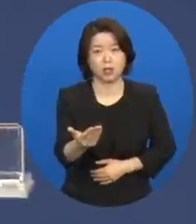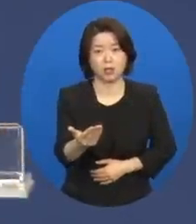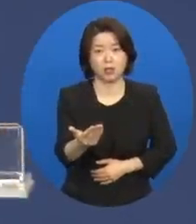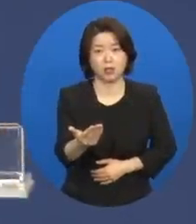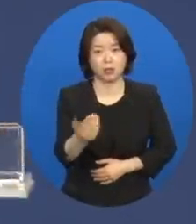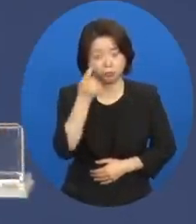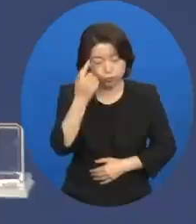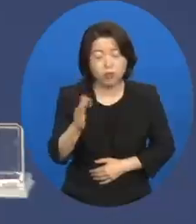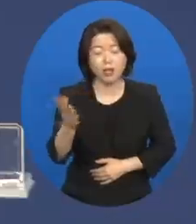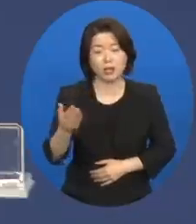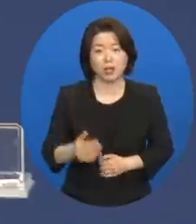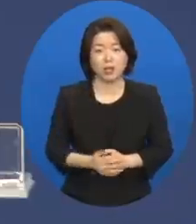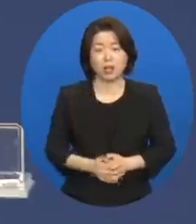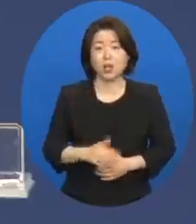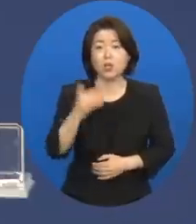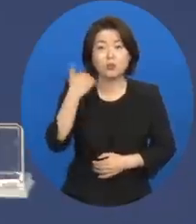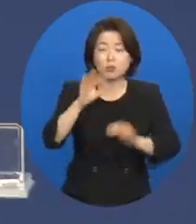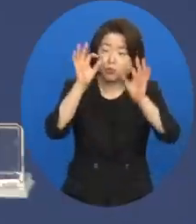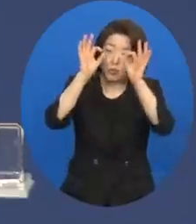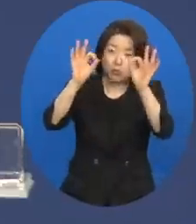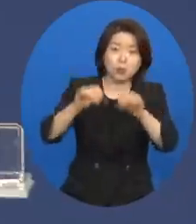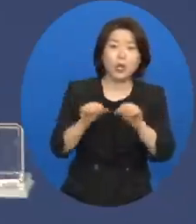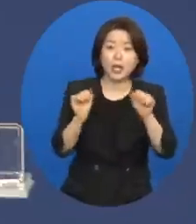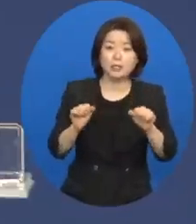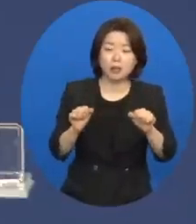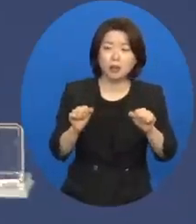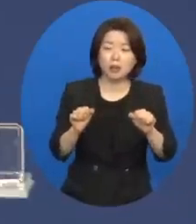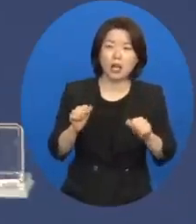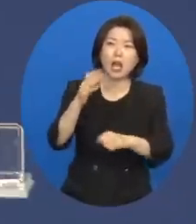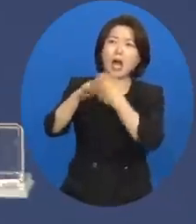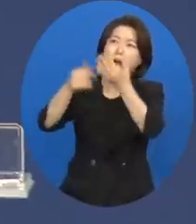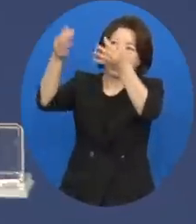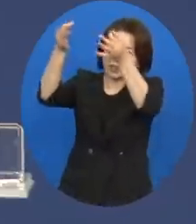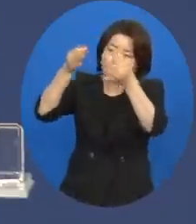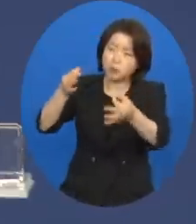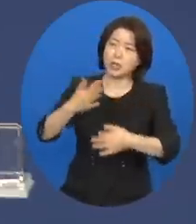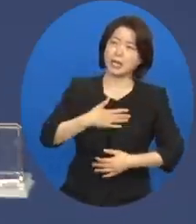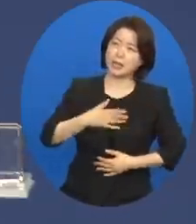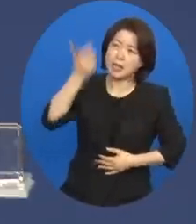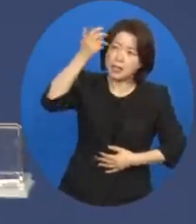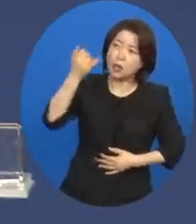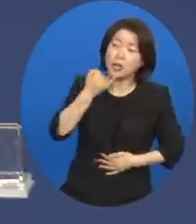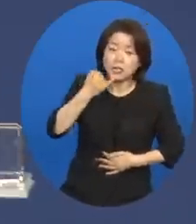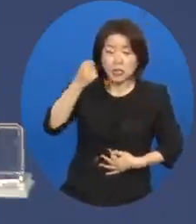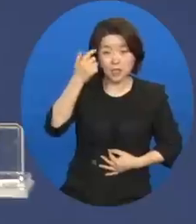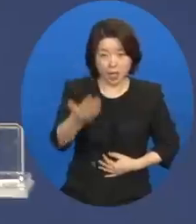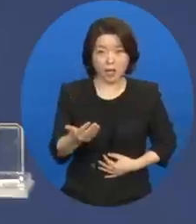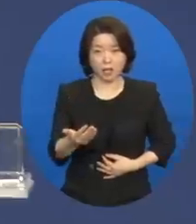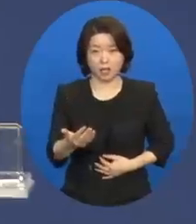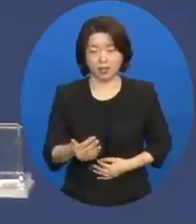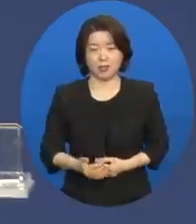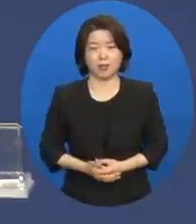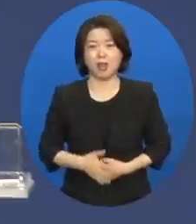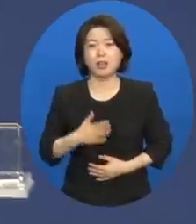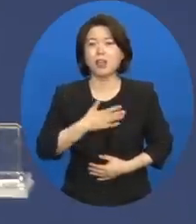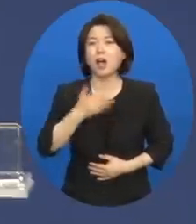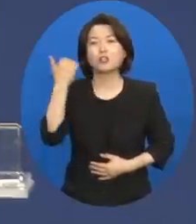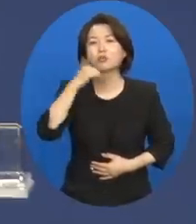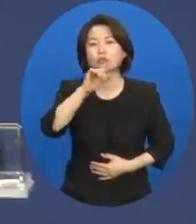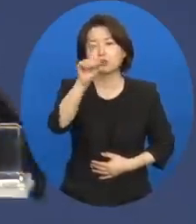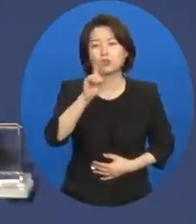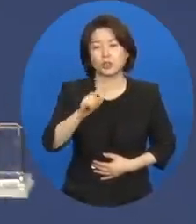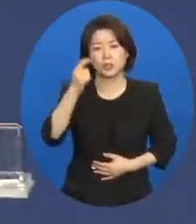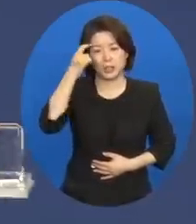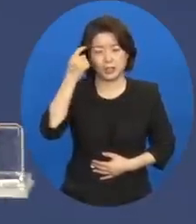말입니다. 누구 보기에 안녕해야 되냐? 하나님 보시기에 안녕하시냐? 이 말이에요. 나는 누구인가라는 질문이